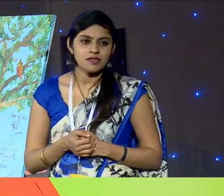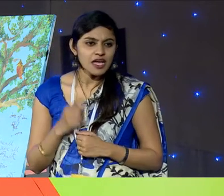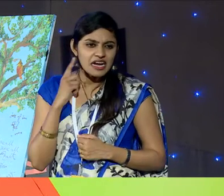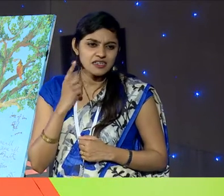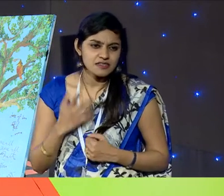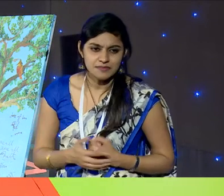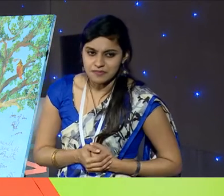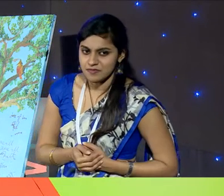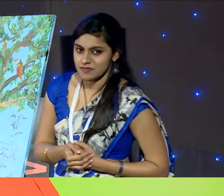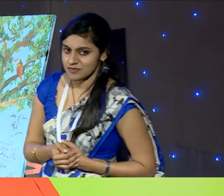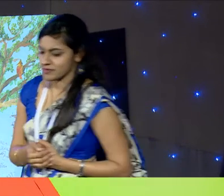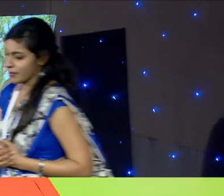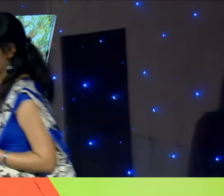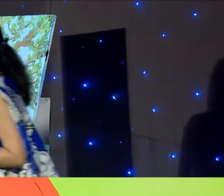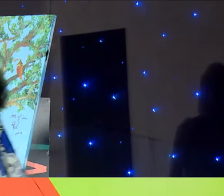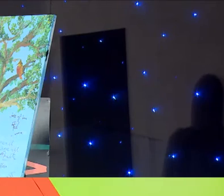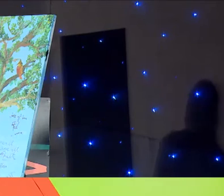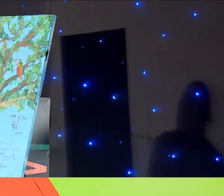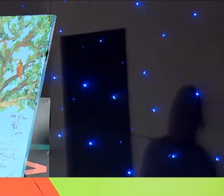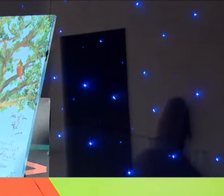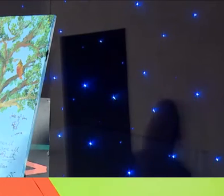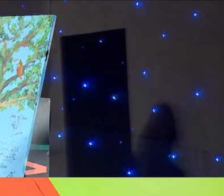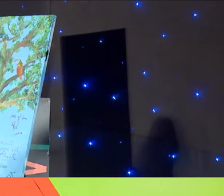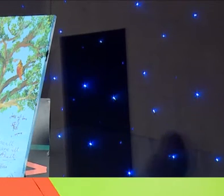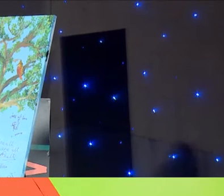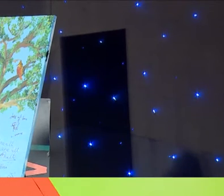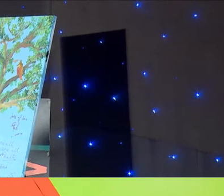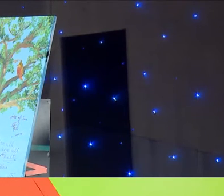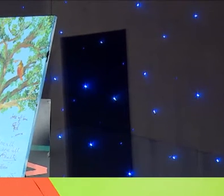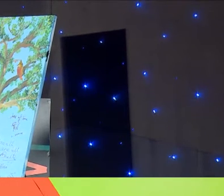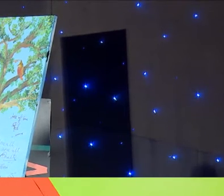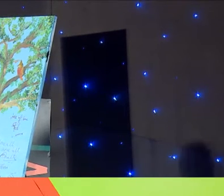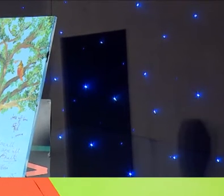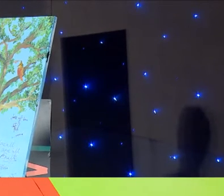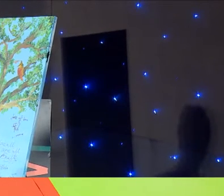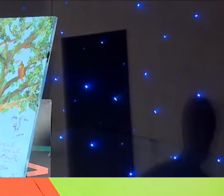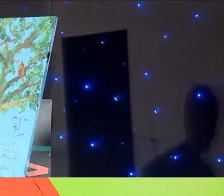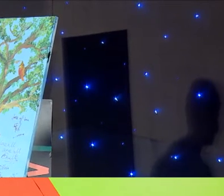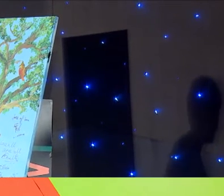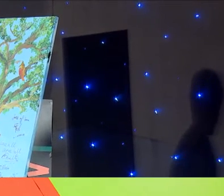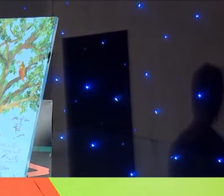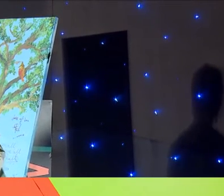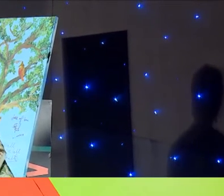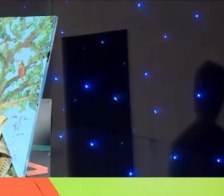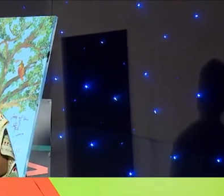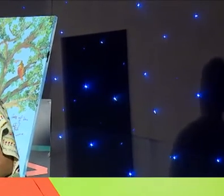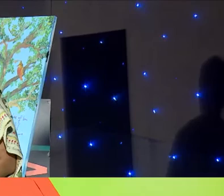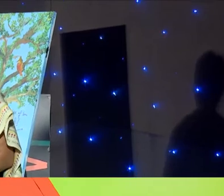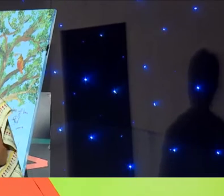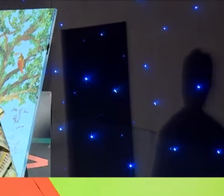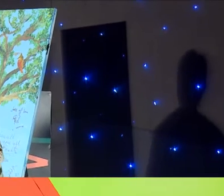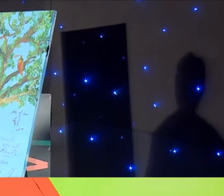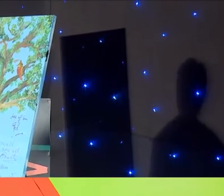करता, कहीं से गिल्ली मिट्टी लाके क्ले में से कुछ न कुछ अलग खिलौने बनाने की कोशिश करता, कोशिश होती कुछ अलग करूं, कुछ हटके